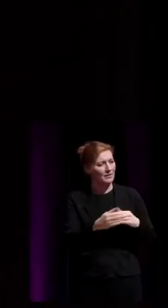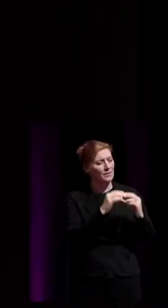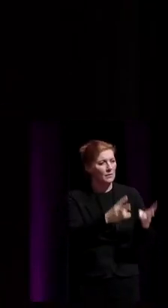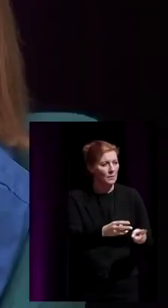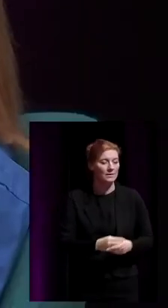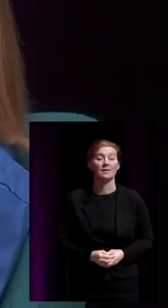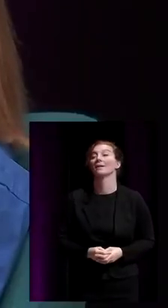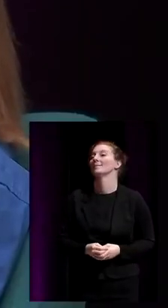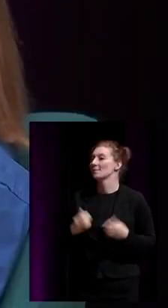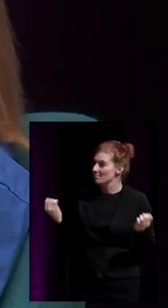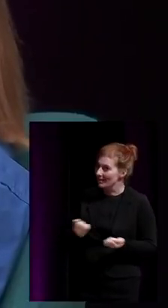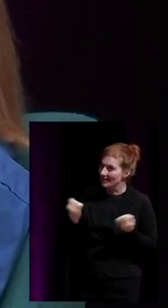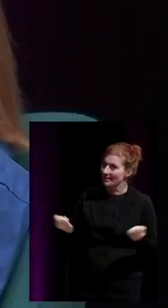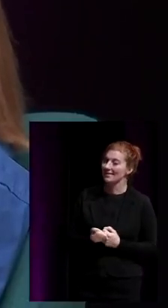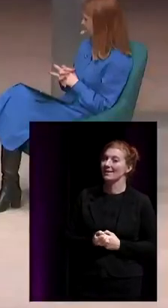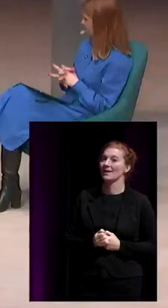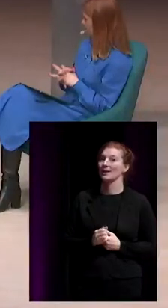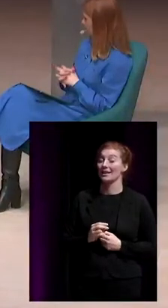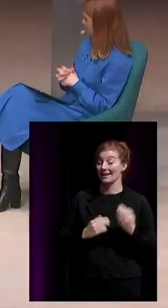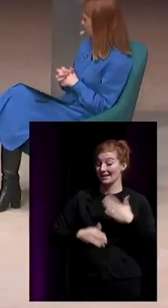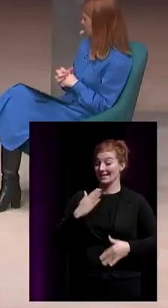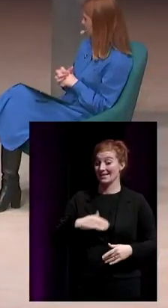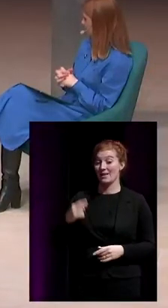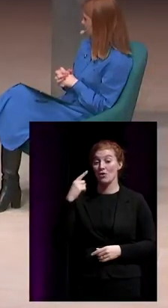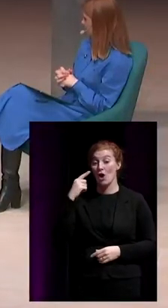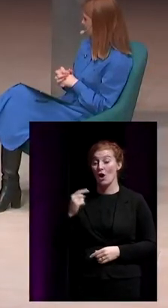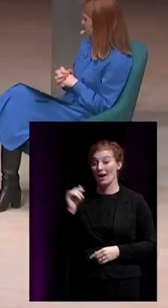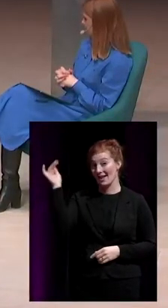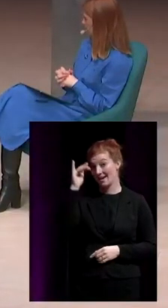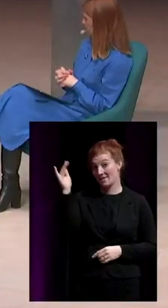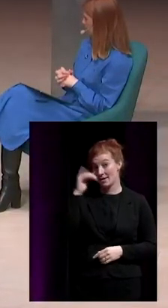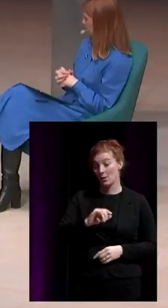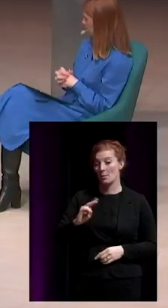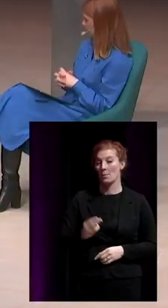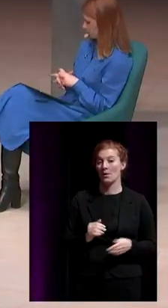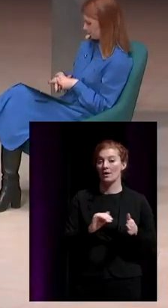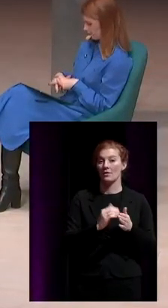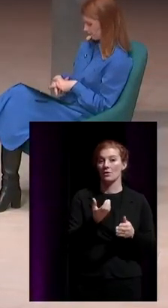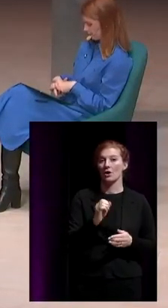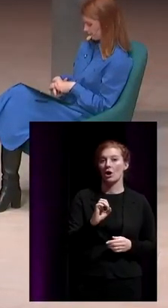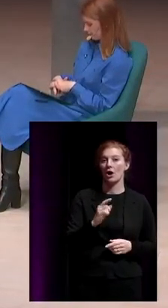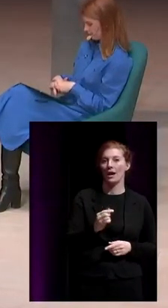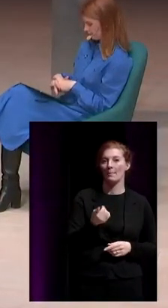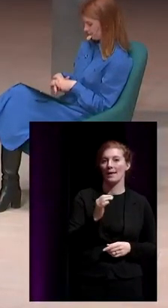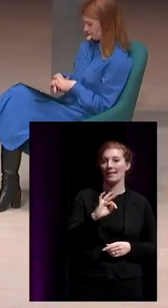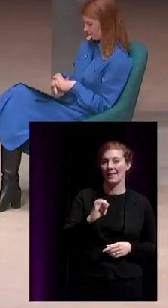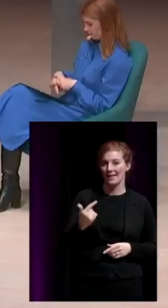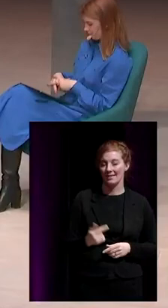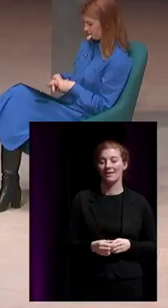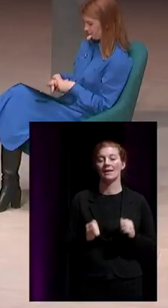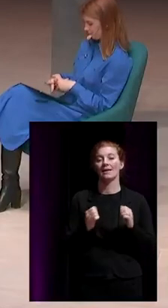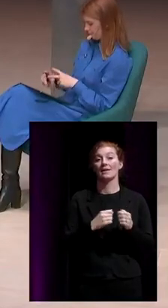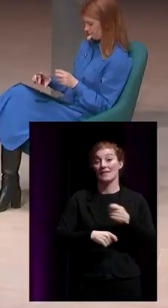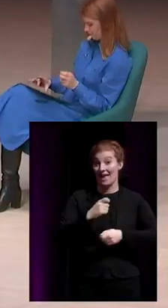Mm. Jättespännande. Jag tänker här, det var intressant att höra en reflektion både från Carl Bennett, näringslivet, och också från